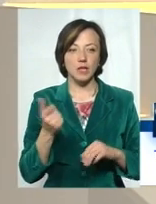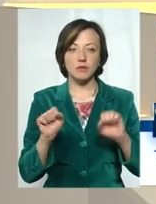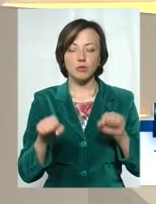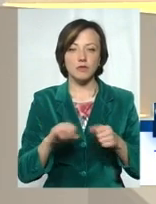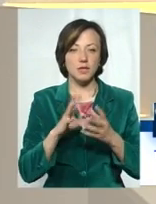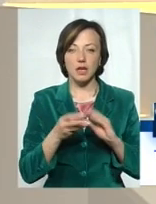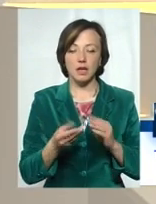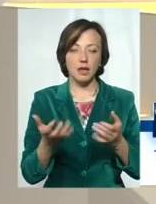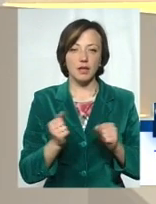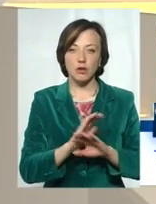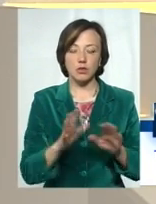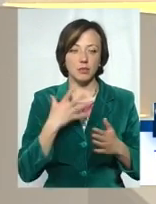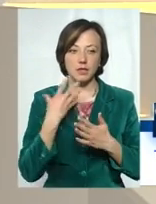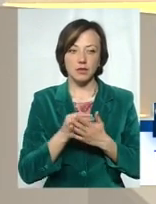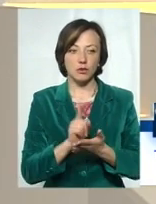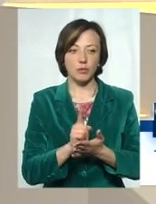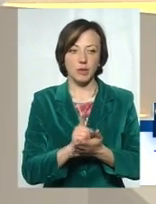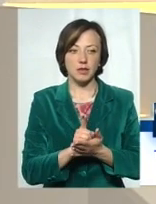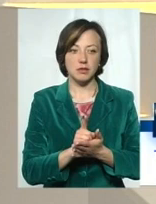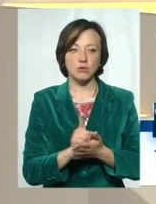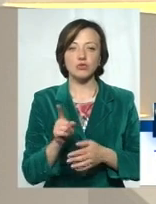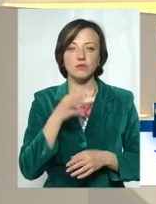взагалі не отримати свою пенсію.